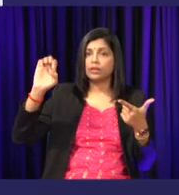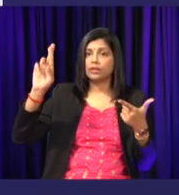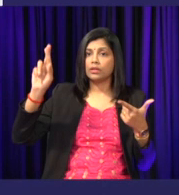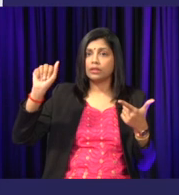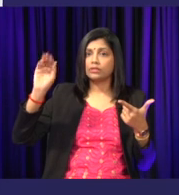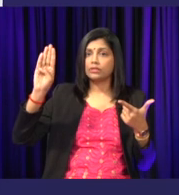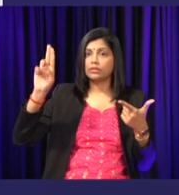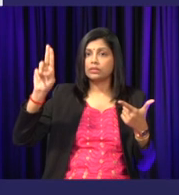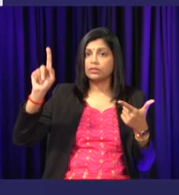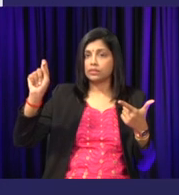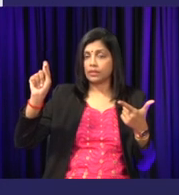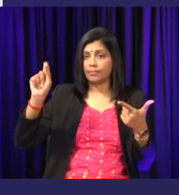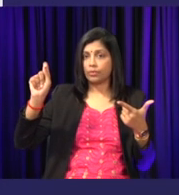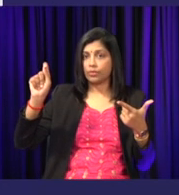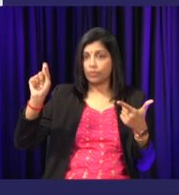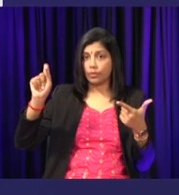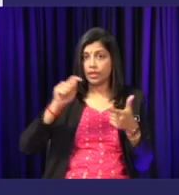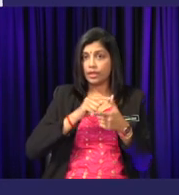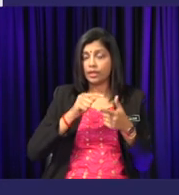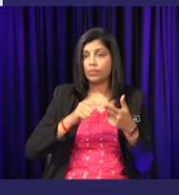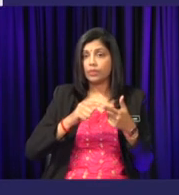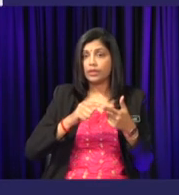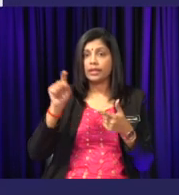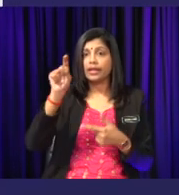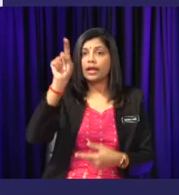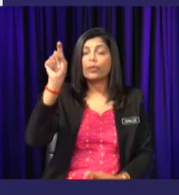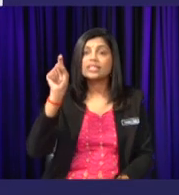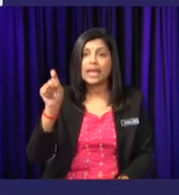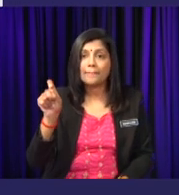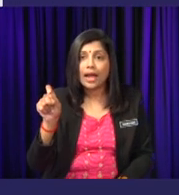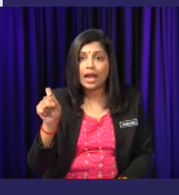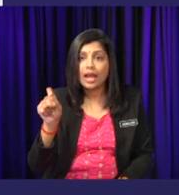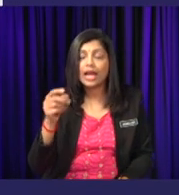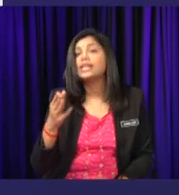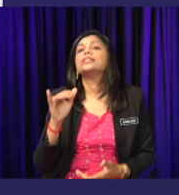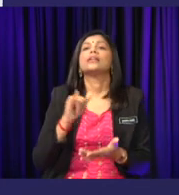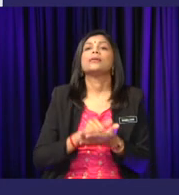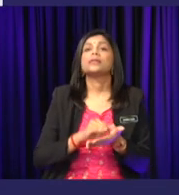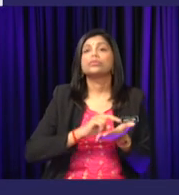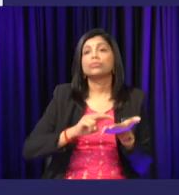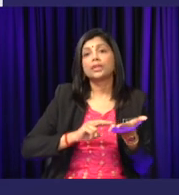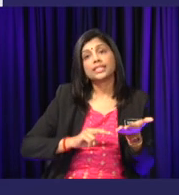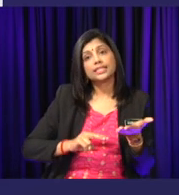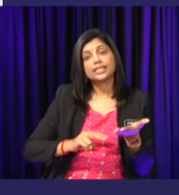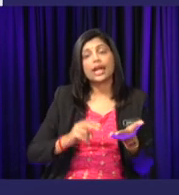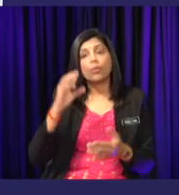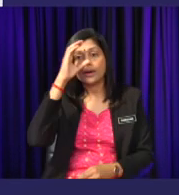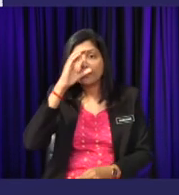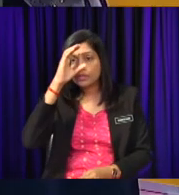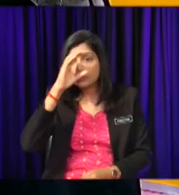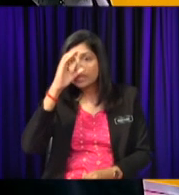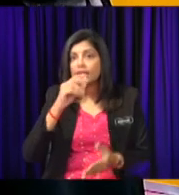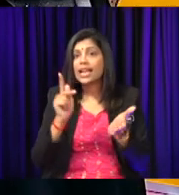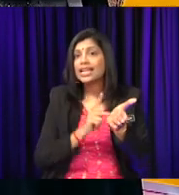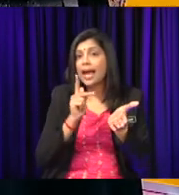selepas bacaan nanti Fizi dan murid-murid sekalian mereka akan merujuk kamus lah untuk mendapatkan jawaban